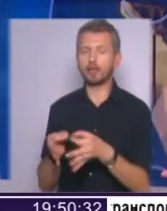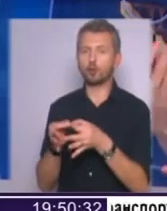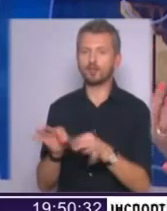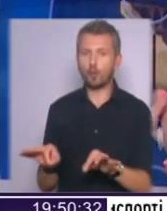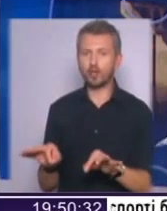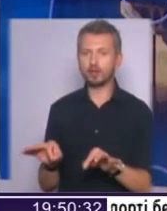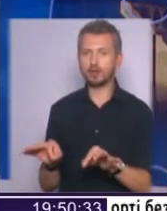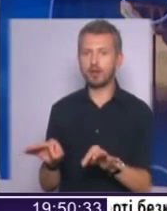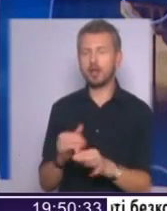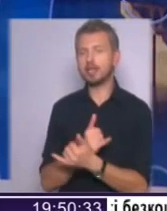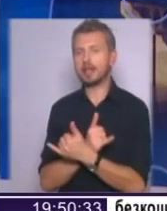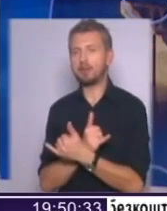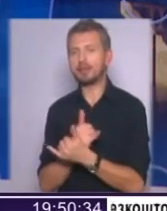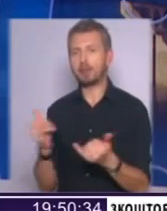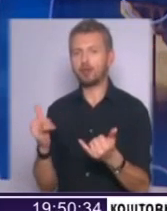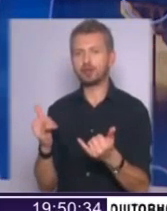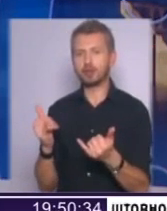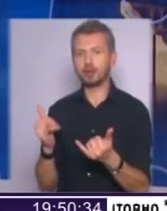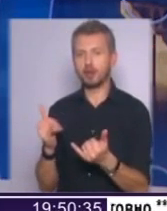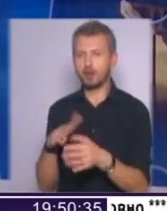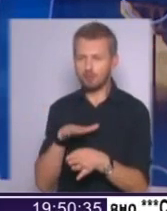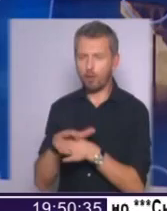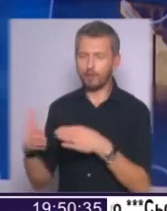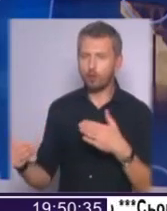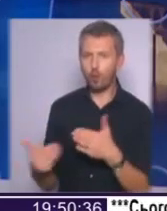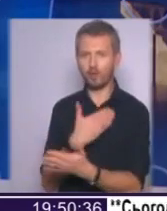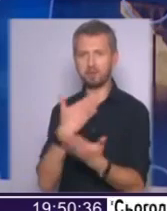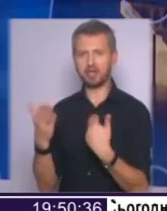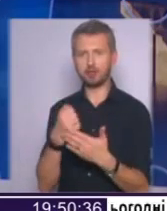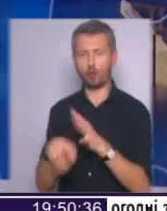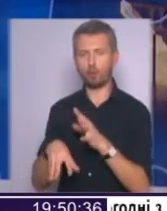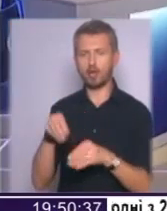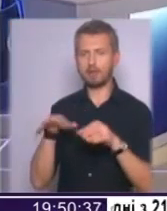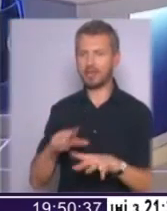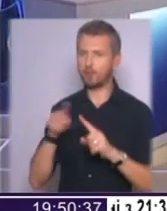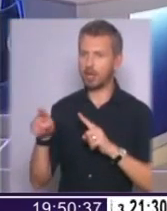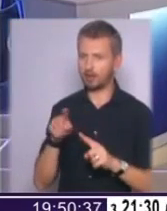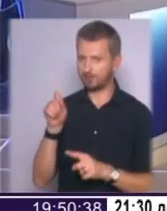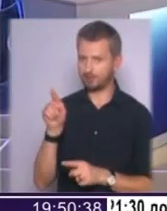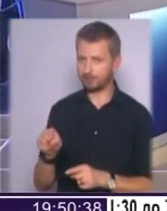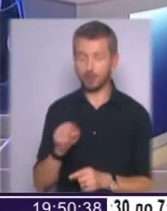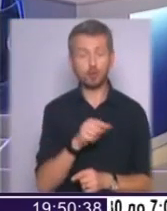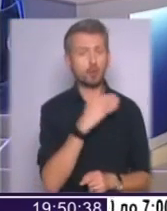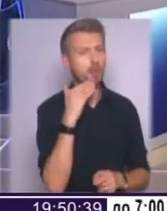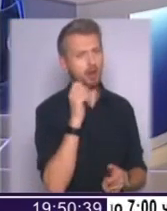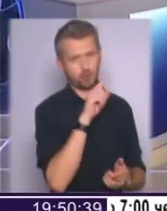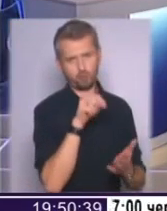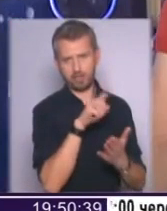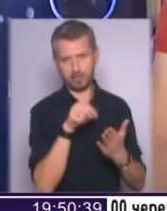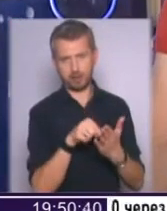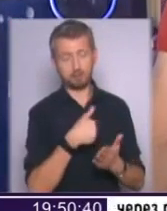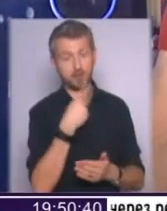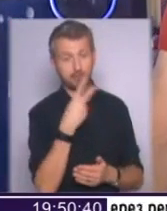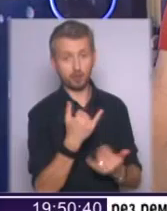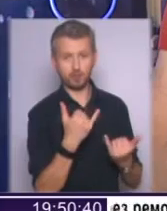там забезпечити принципово новий підхід до обрання місцевих рад? Тут взагалі є багато питань, насправді, тому що ми бачимо, що є